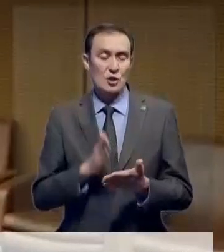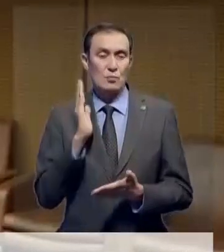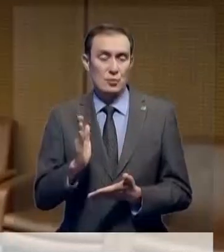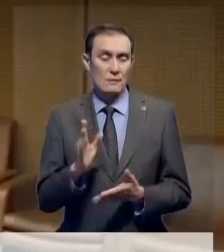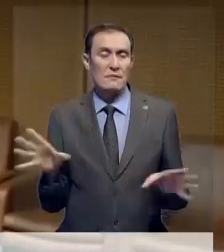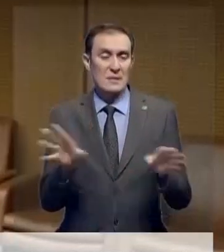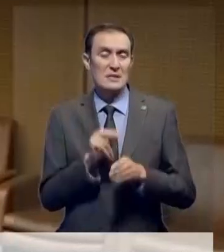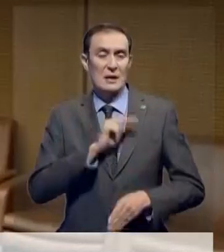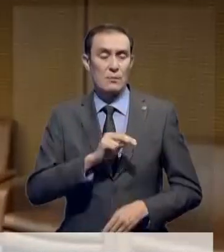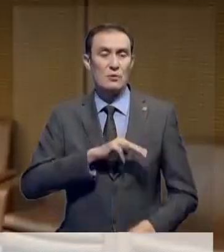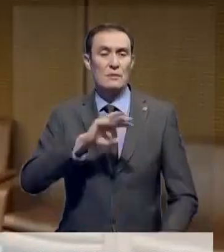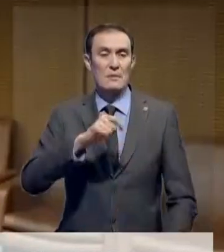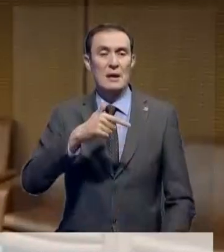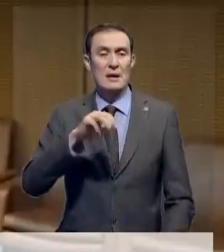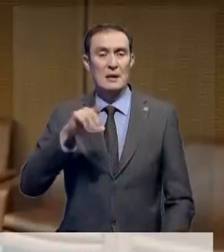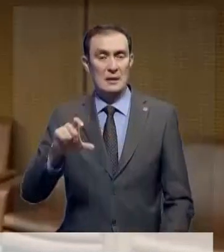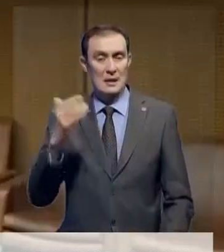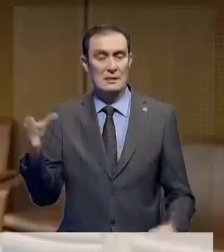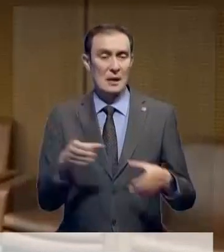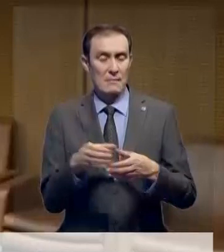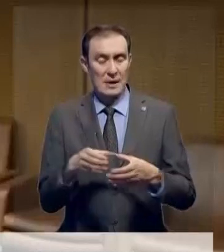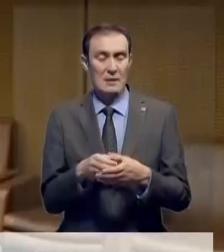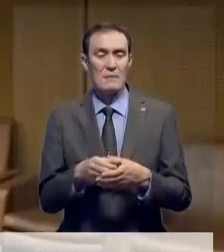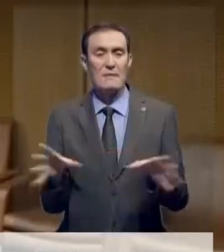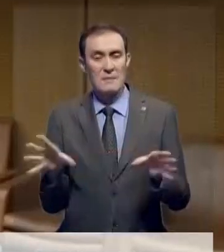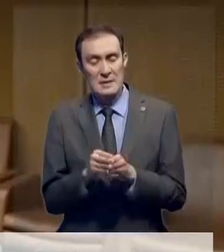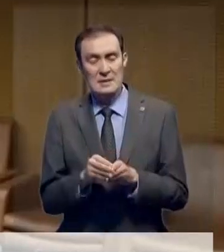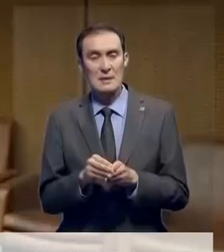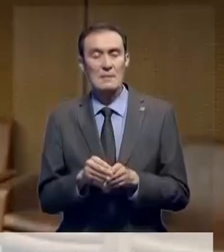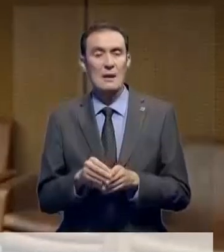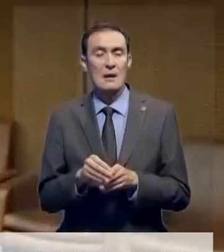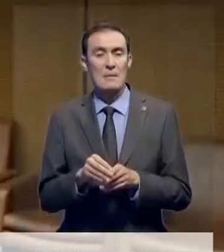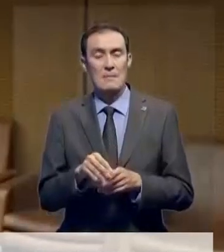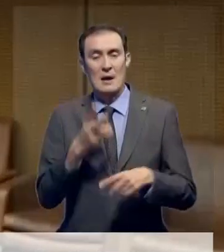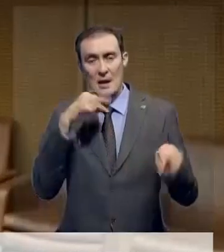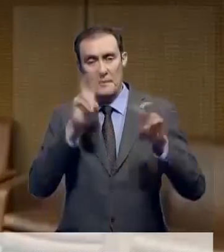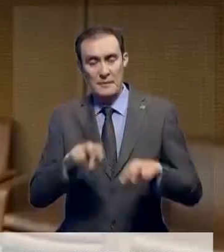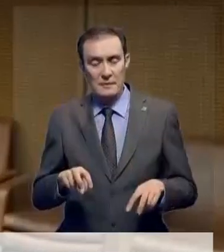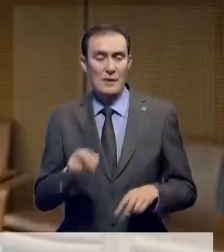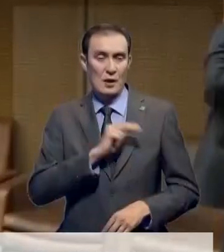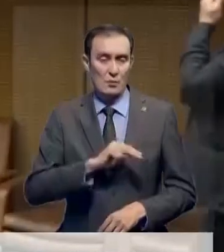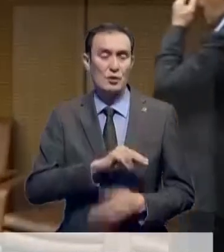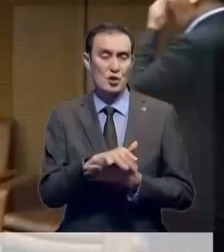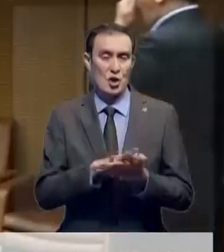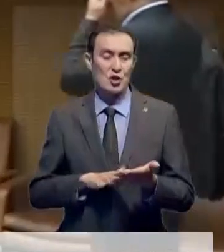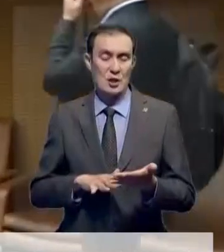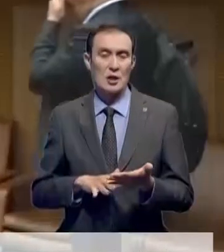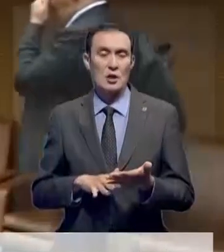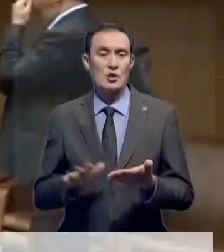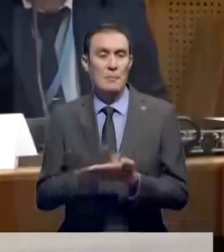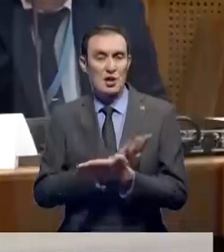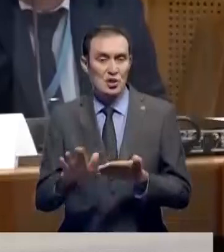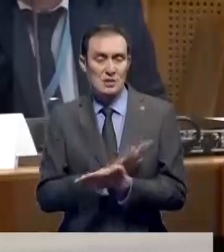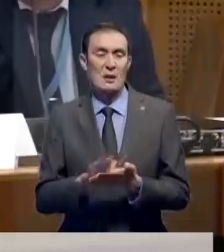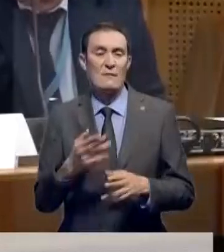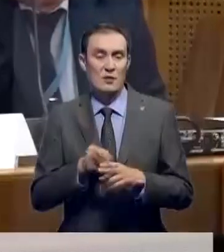с МАГАТЭ работать уже в этом направлении. То есть совместно разрабатывать, проводить экспертную оценку и работать дальше над очисткой,